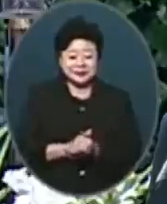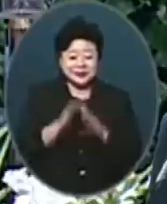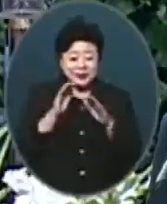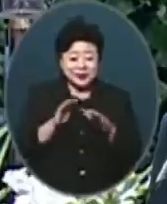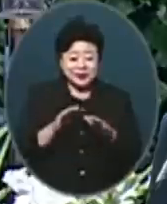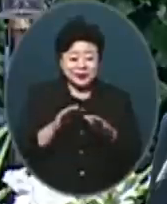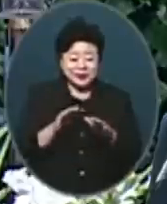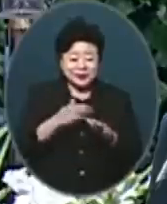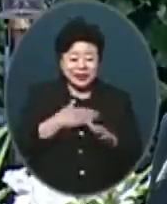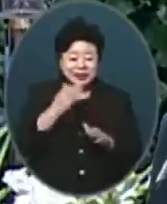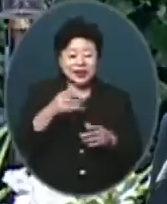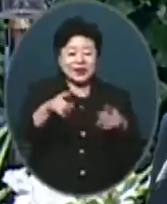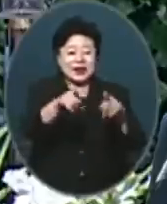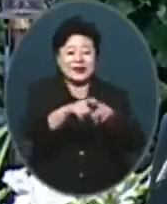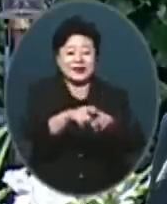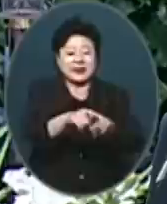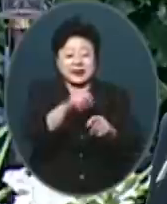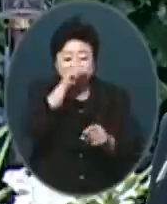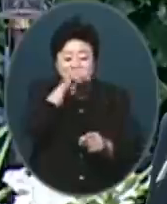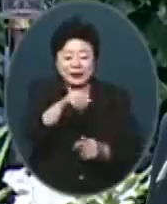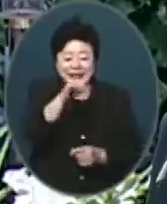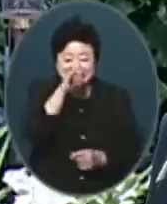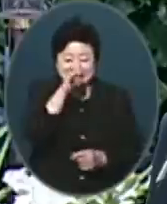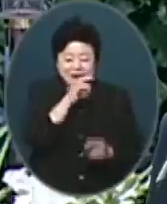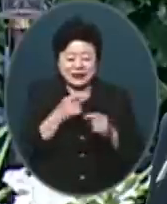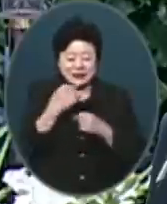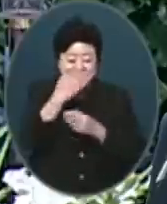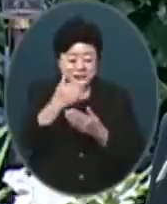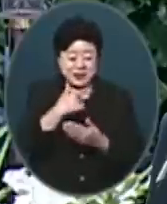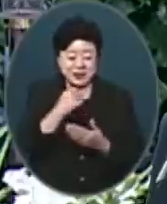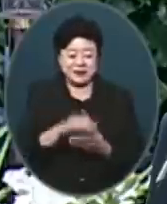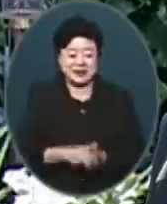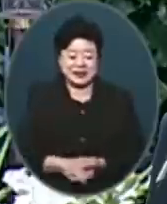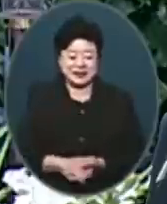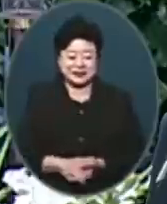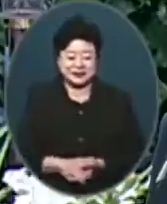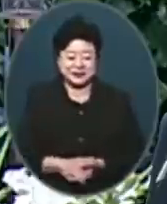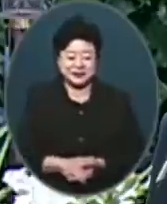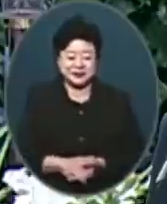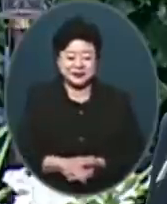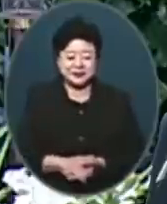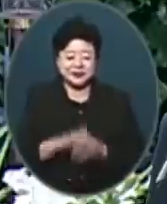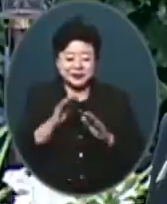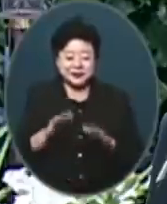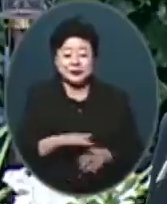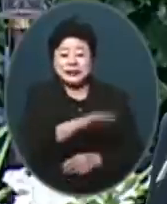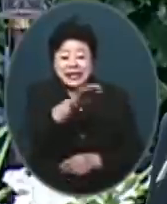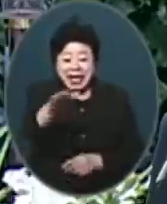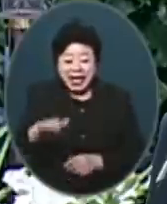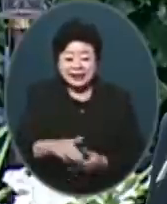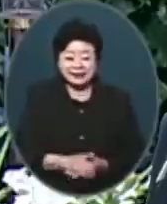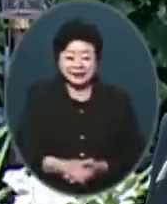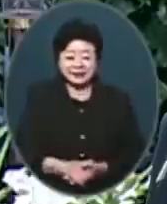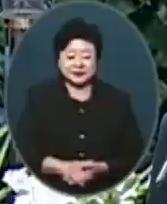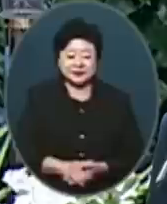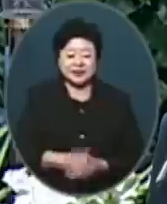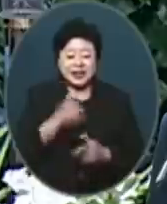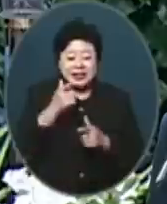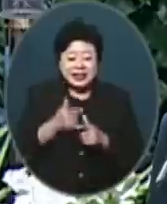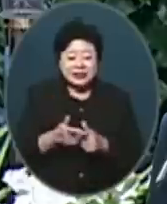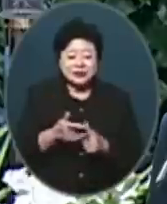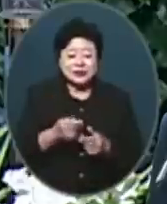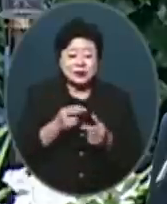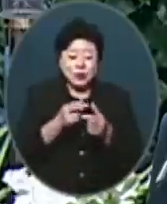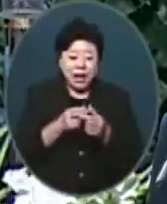오늘 내가 나와 함께 나보네 있으리라는 제목으로 은혜를 나누겠습니다. 우리가